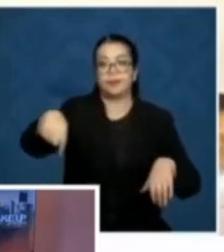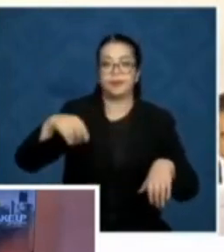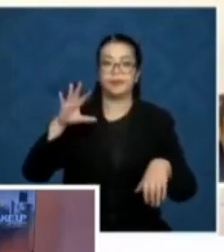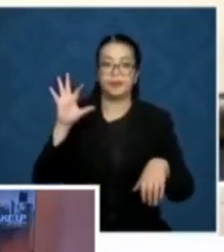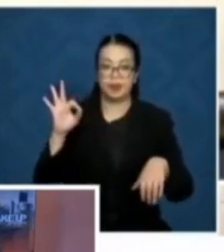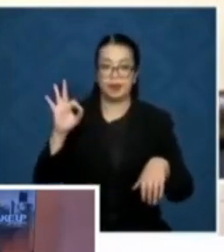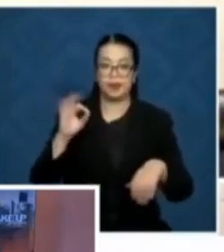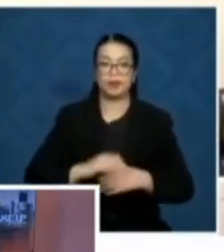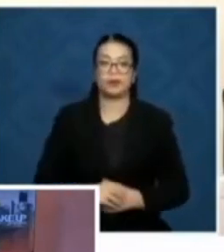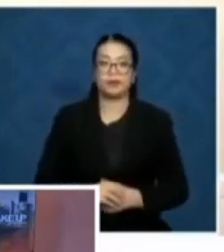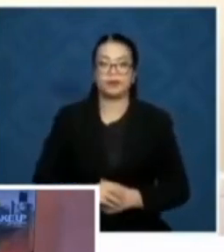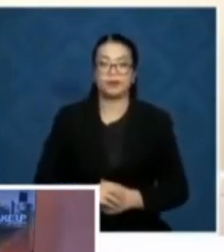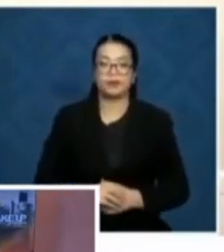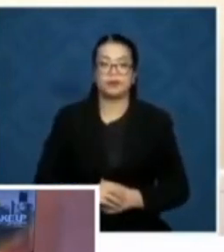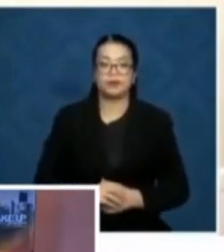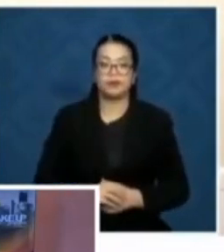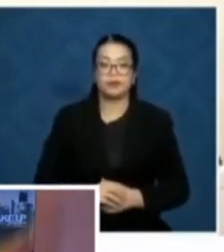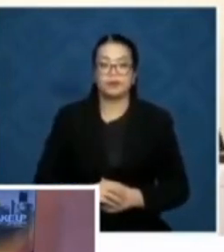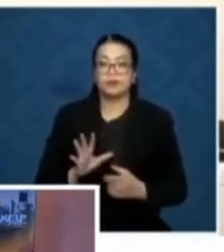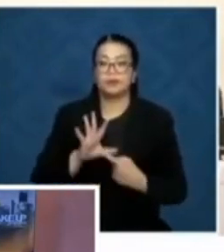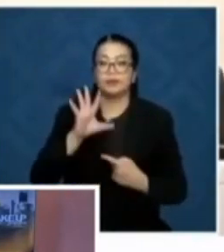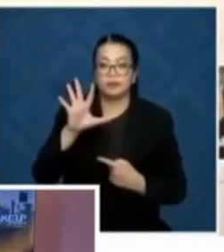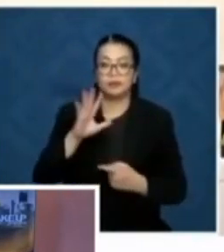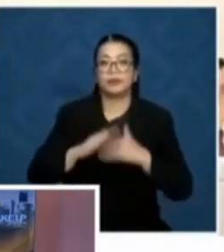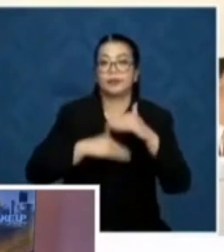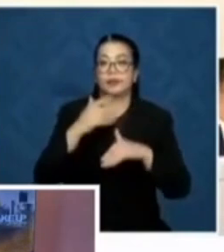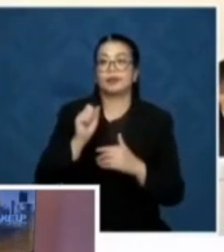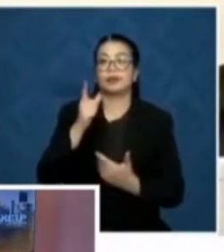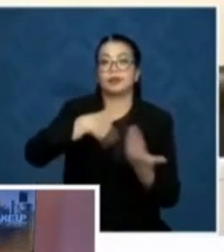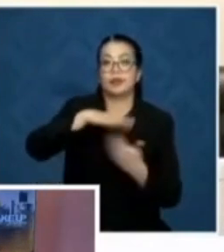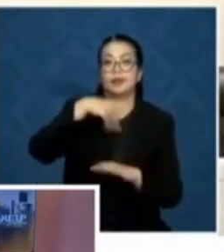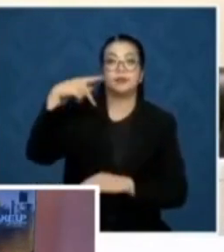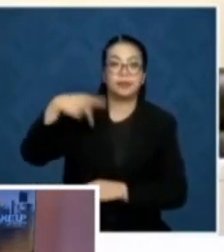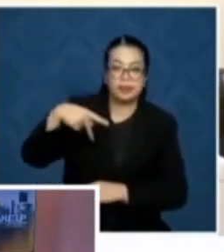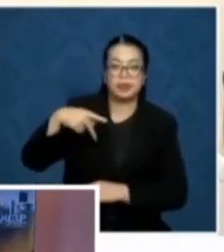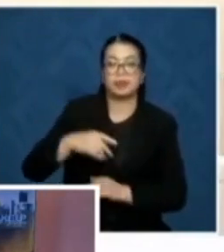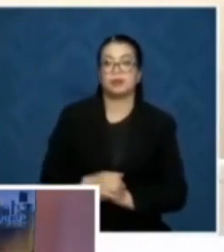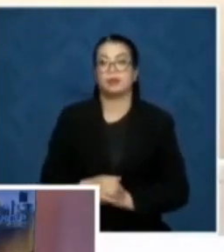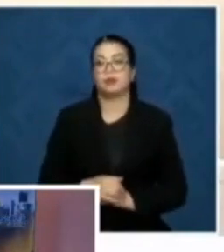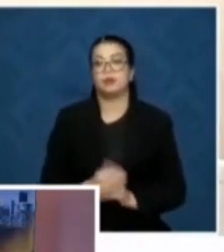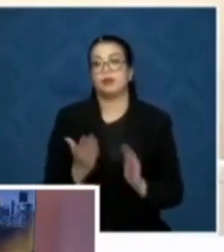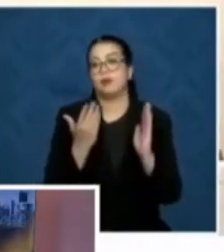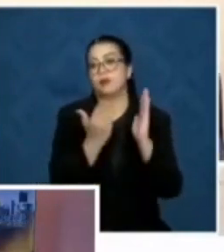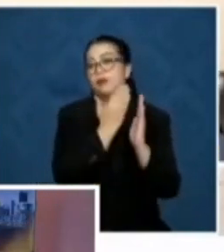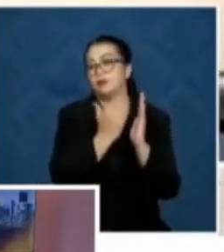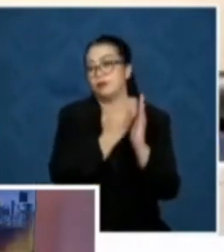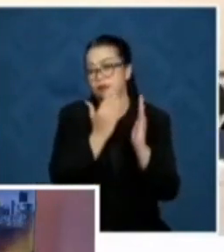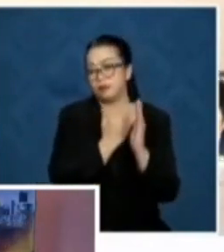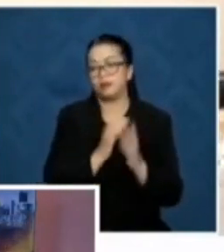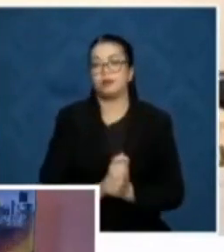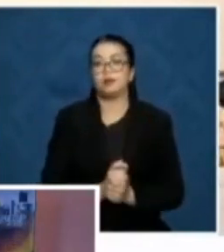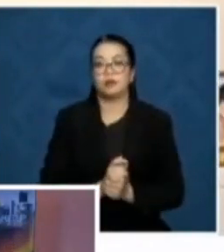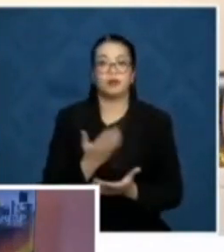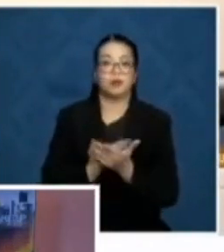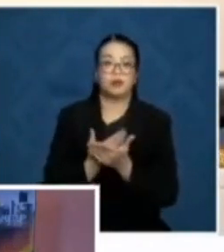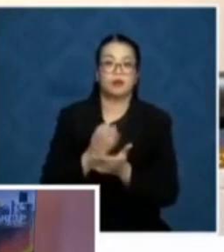นปล่อยเข้ามาเนี่ย เวลาคนที่เขาวิจารณ์ก้าวไกลคือว่าคุณทำตัวเป็นเทวดานี่หว่าเนี่ยความหมายมันก็คือว่าคุณคิดว่าคุณเป็นพิธามาแล้วจะไม่เหมือนประยุท